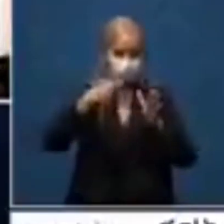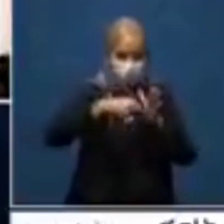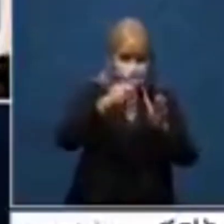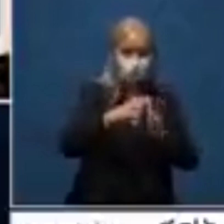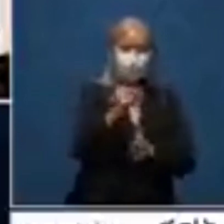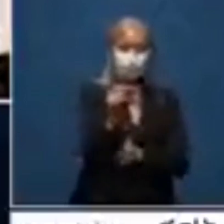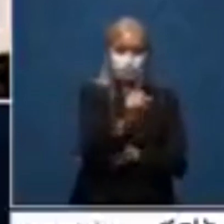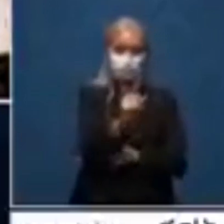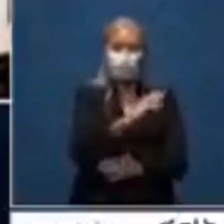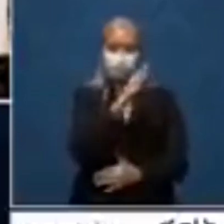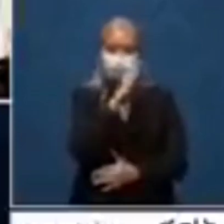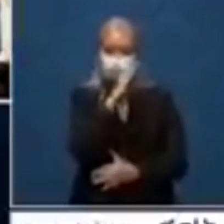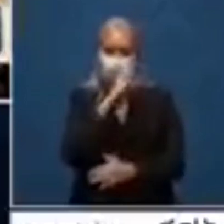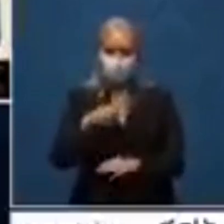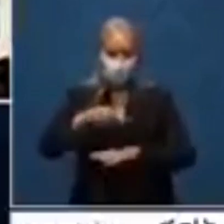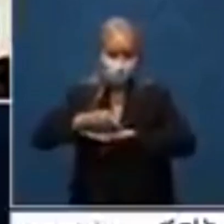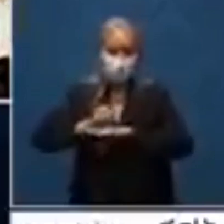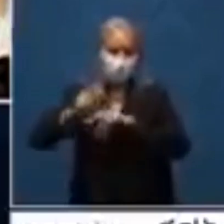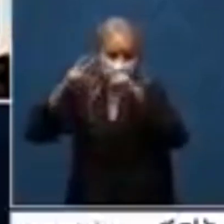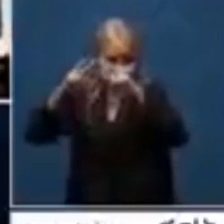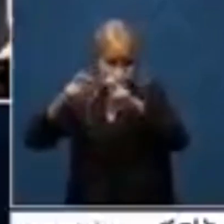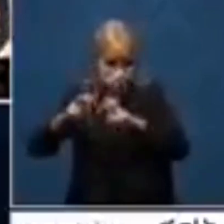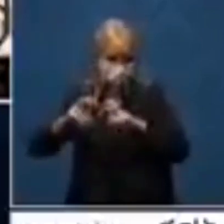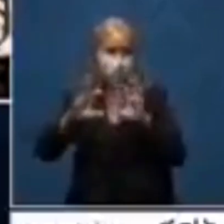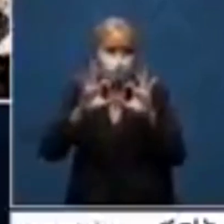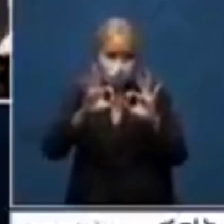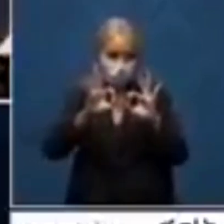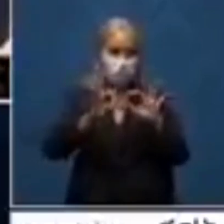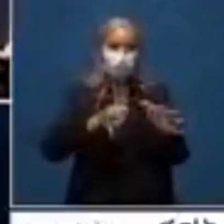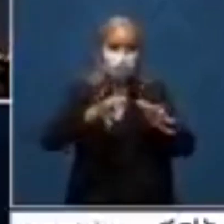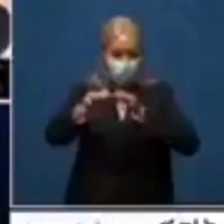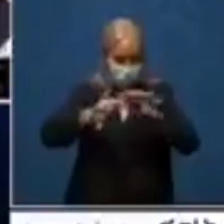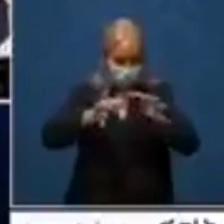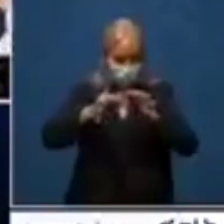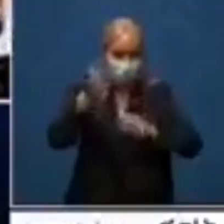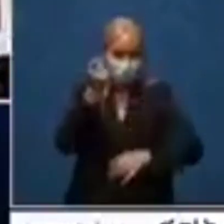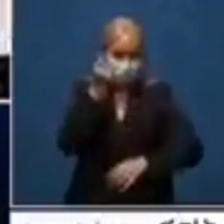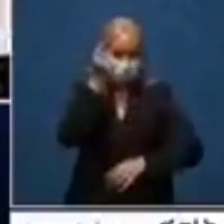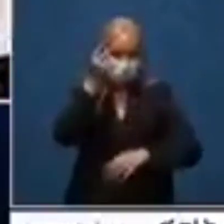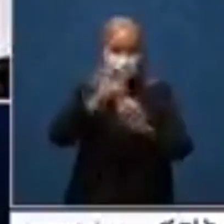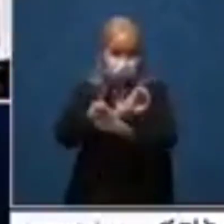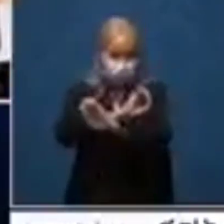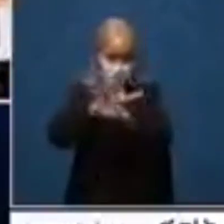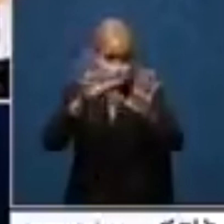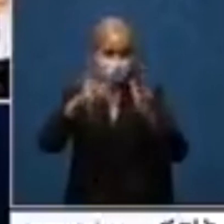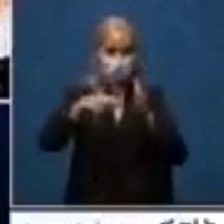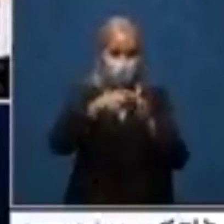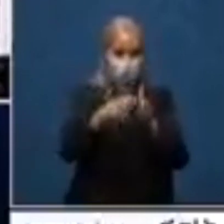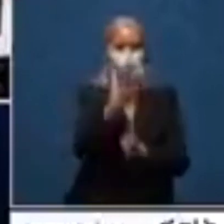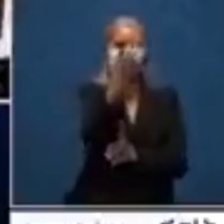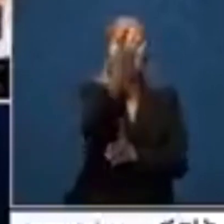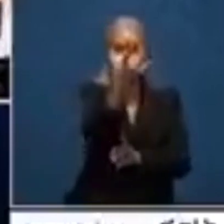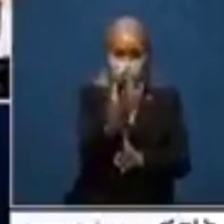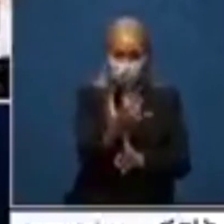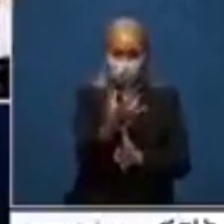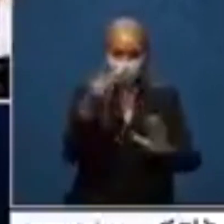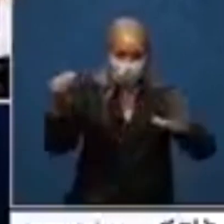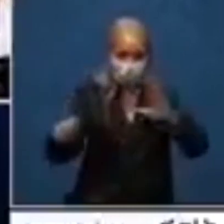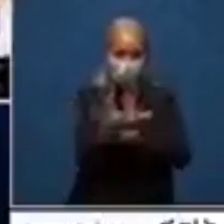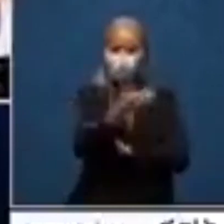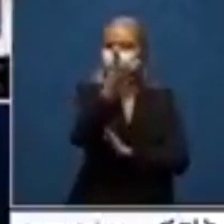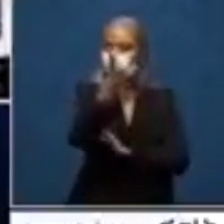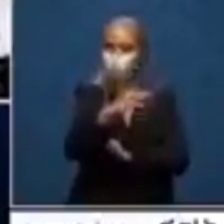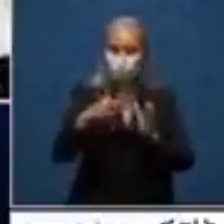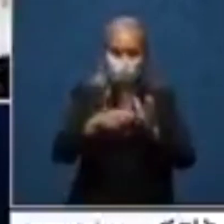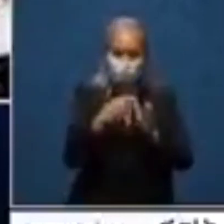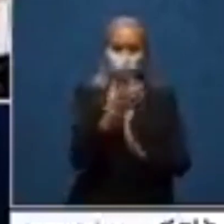านเมื่อจะวินิจฉัยก็มีความจำเป็นครับที่จะต้องอธิบายให้ท่านอมรัตน์เข้าใจว่าเพราะเหตุใดถึงไม่สามารถเอาขึ้นได้ก